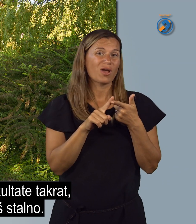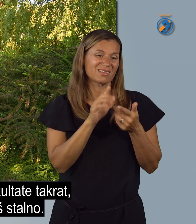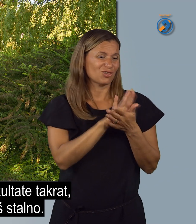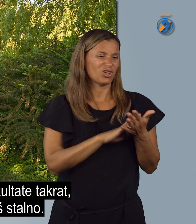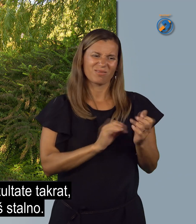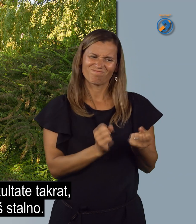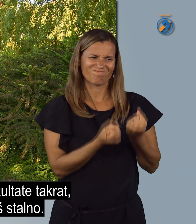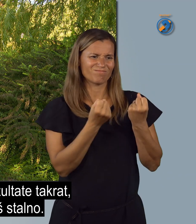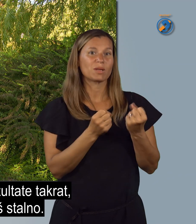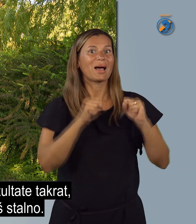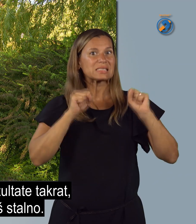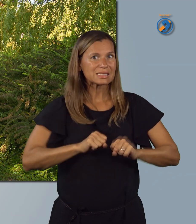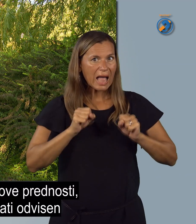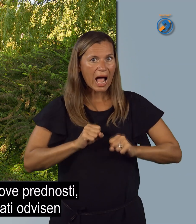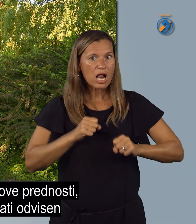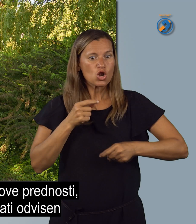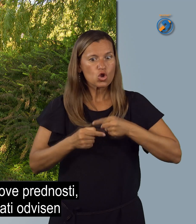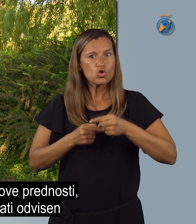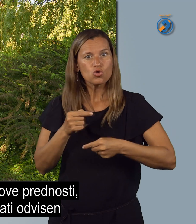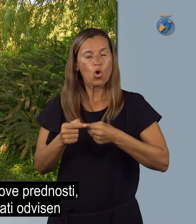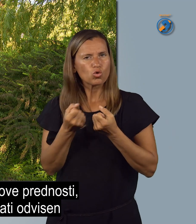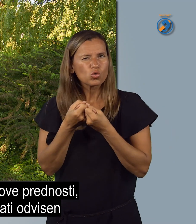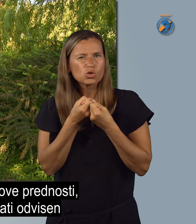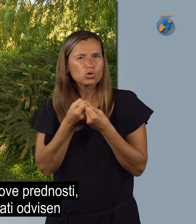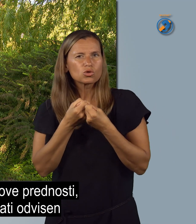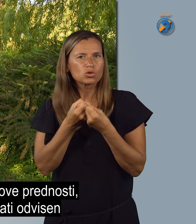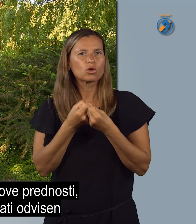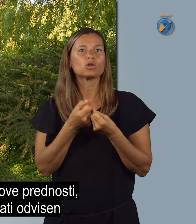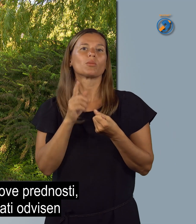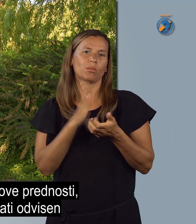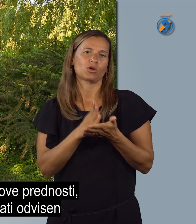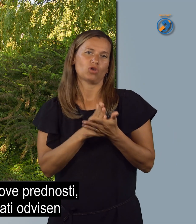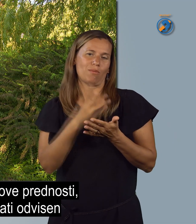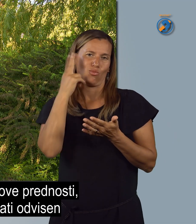ga nosiš stalno. In ko njegove prednosti spoznaš,